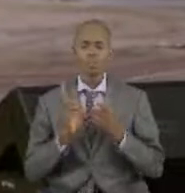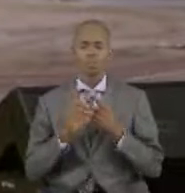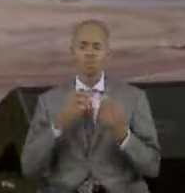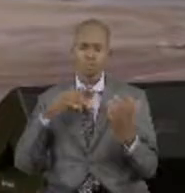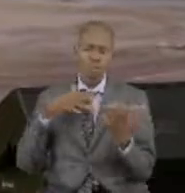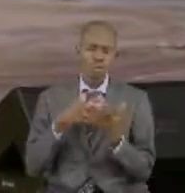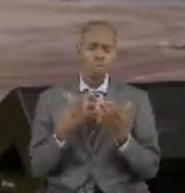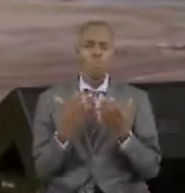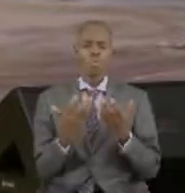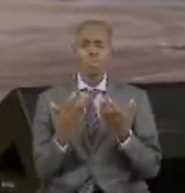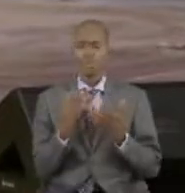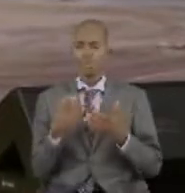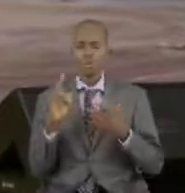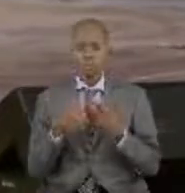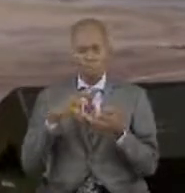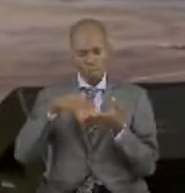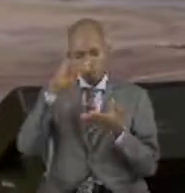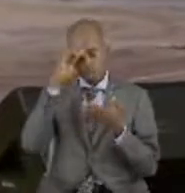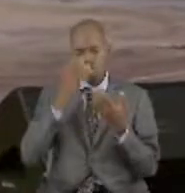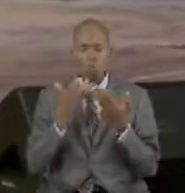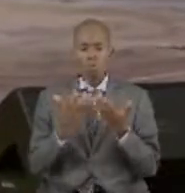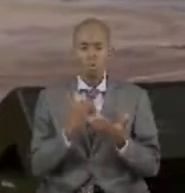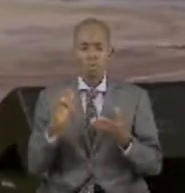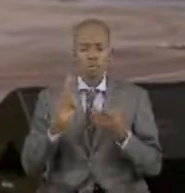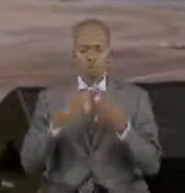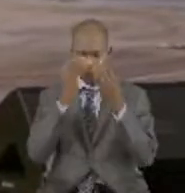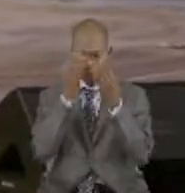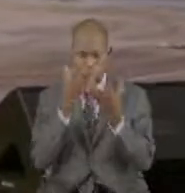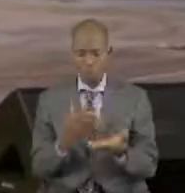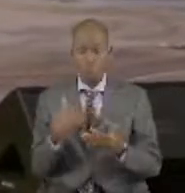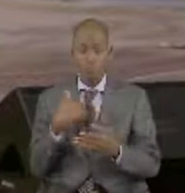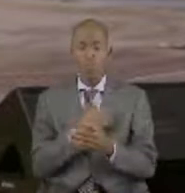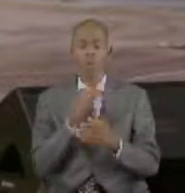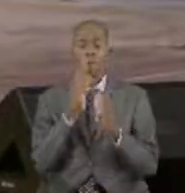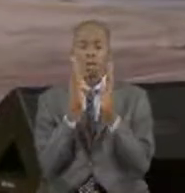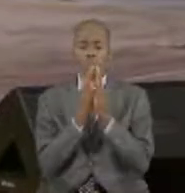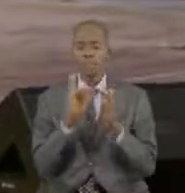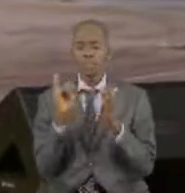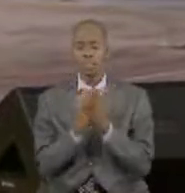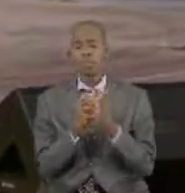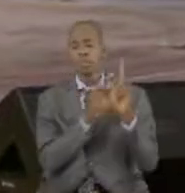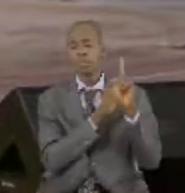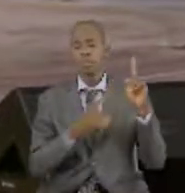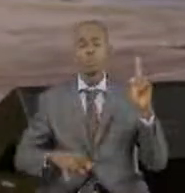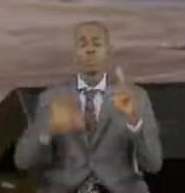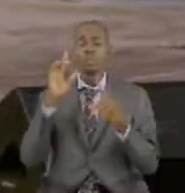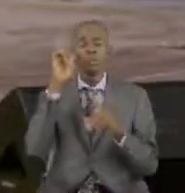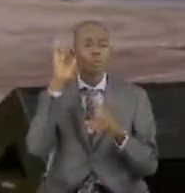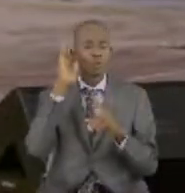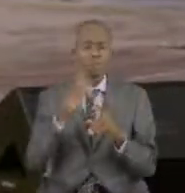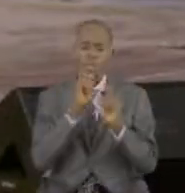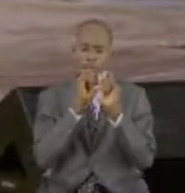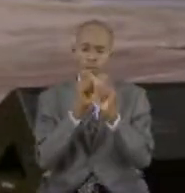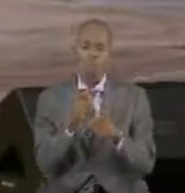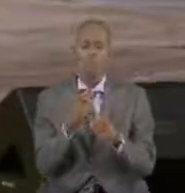étudier pour l'apprendre et enthousiasmés pour obéit nous prions seigneur que ta récompense de